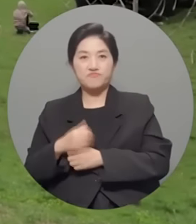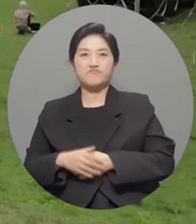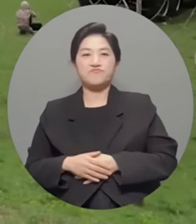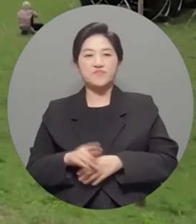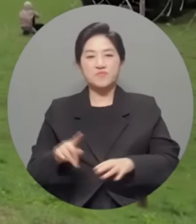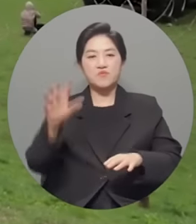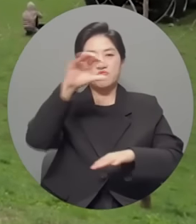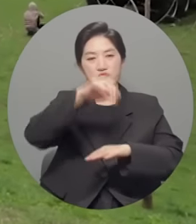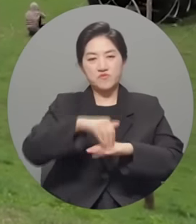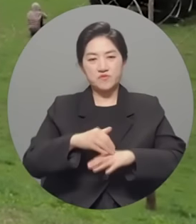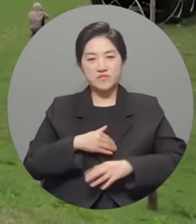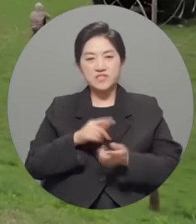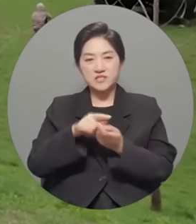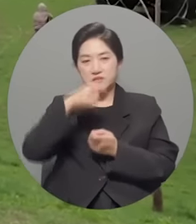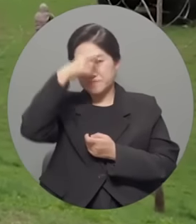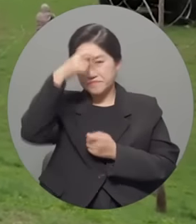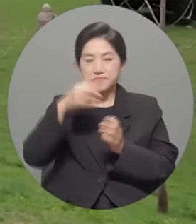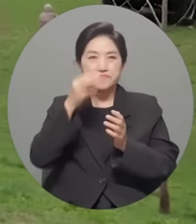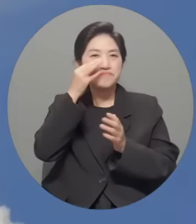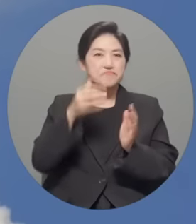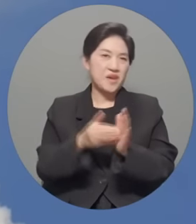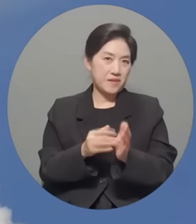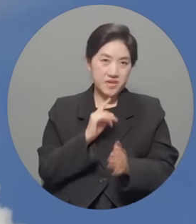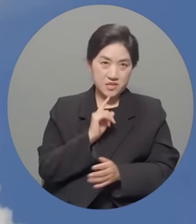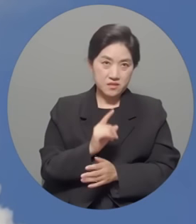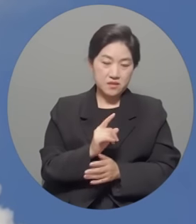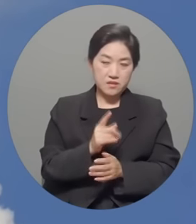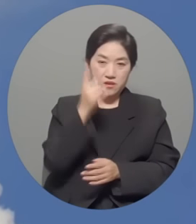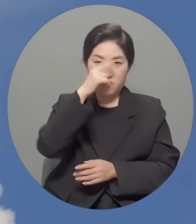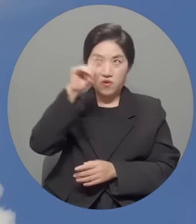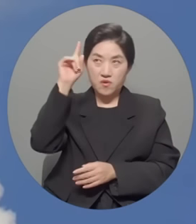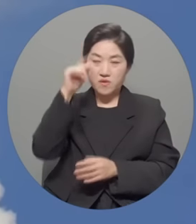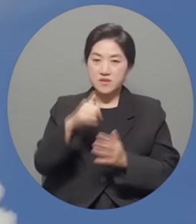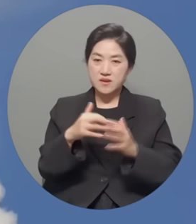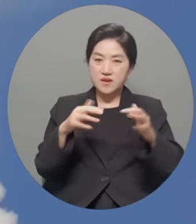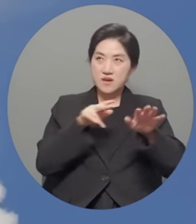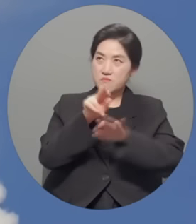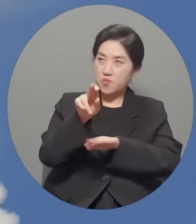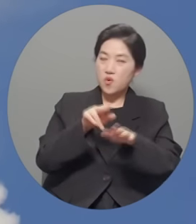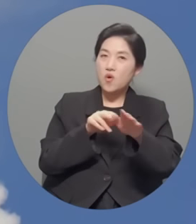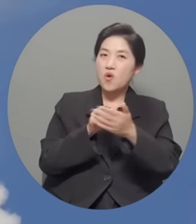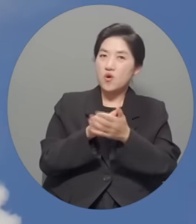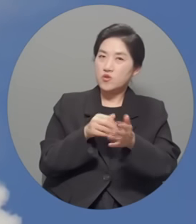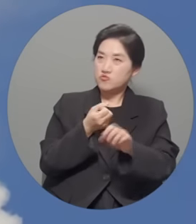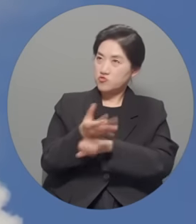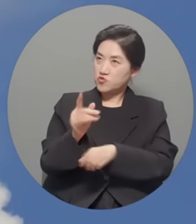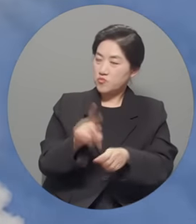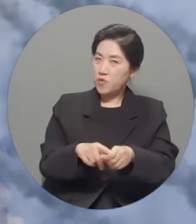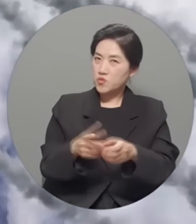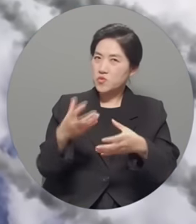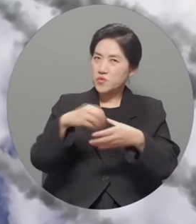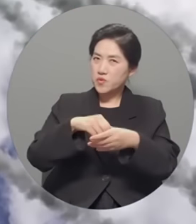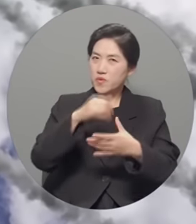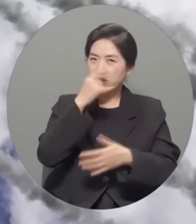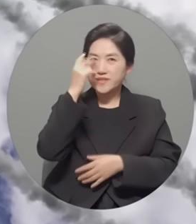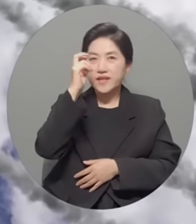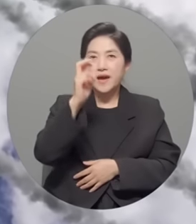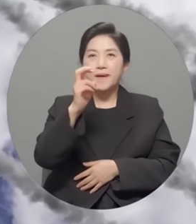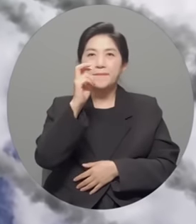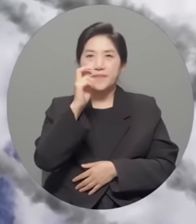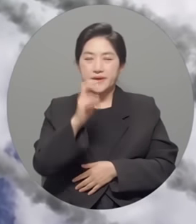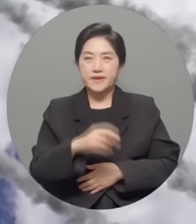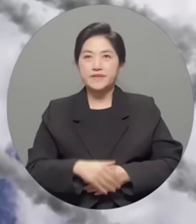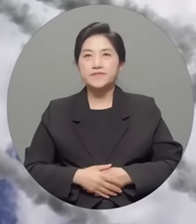이번 훈련을 직접 본 것으로도 전해지는데 러시아에 방사포를 수출하기 위한 목적도 있는 것으로 분석됩니다. MBC